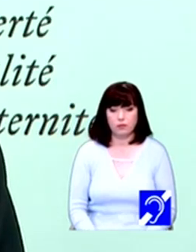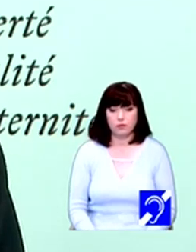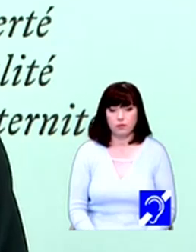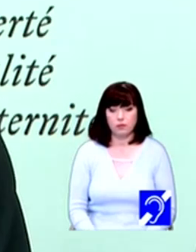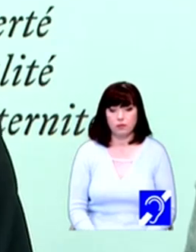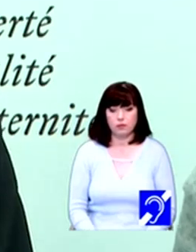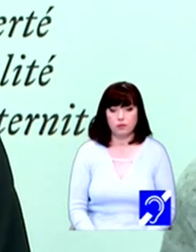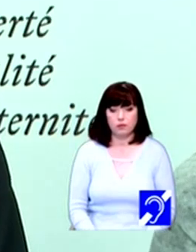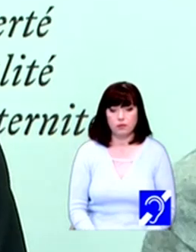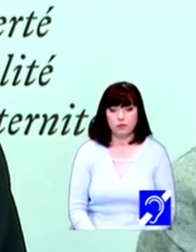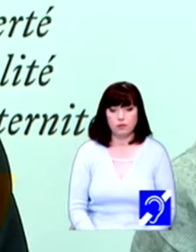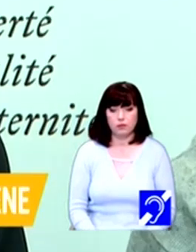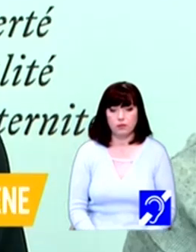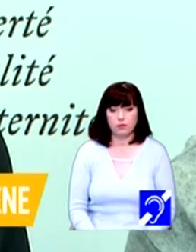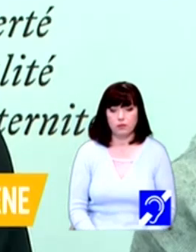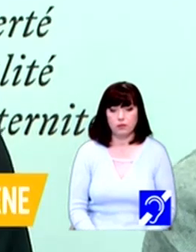tents for 5 people,